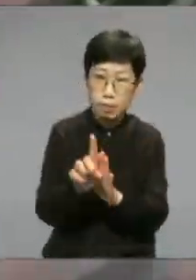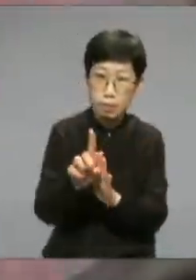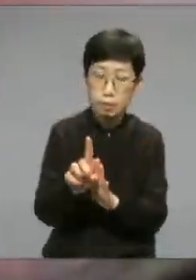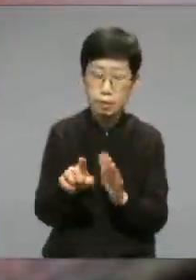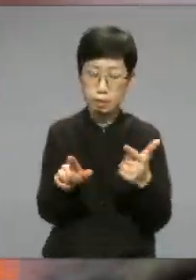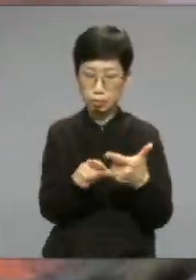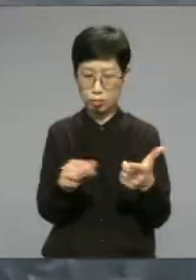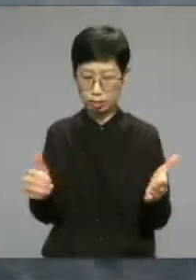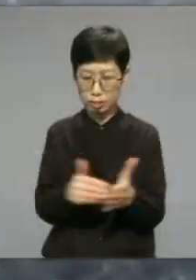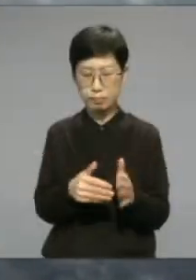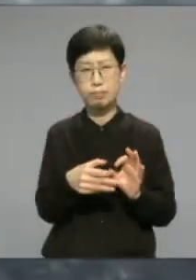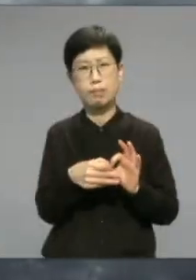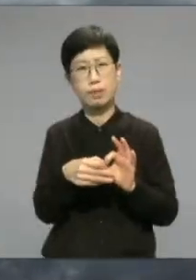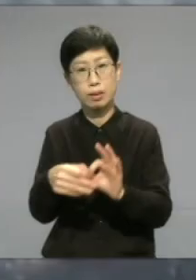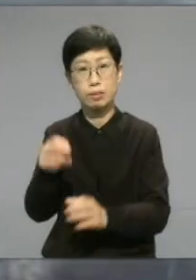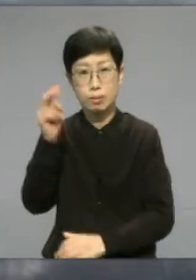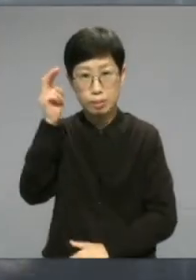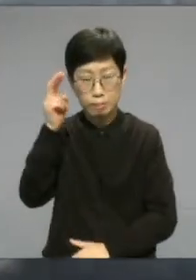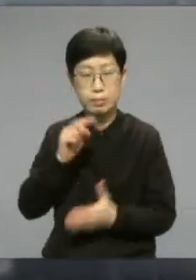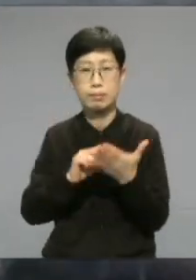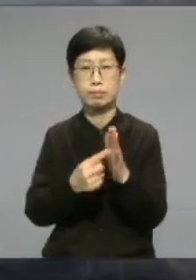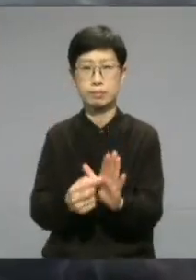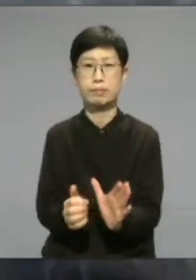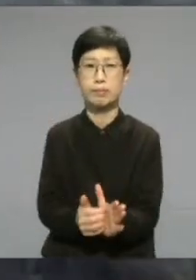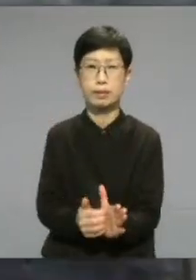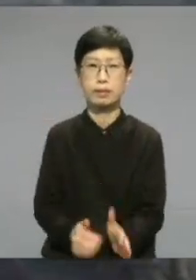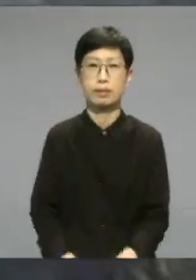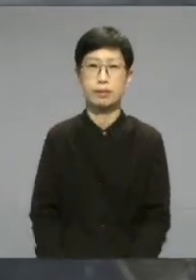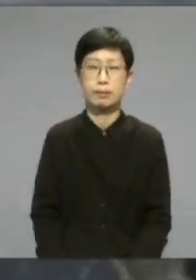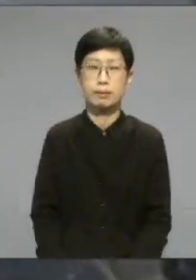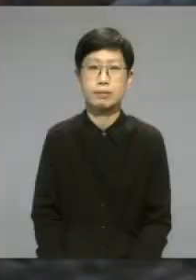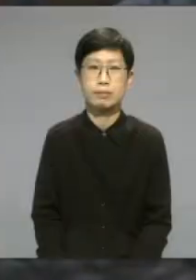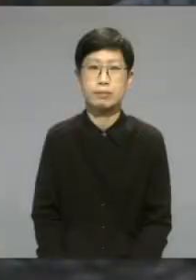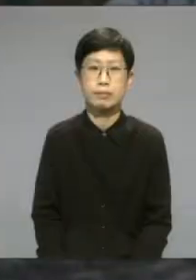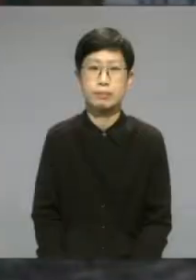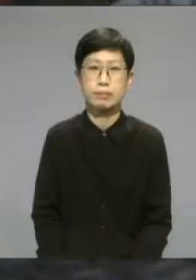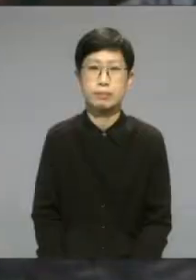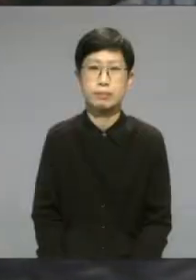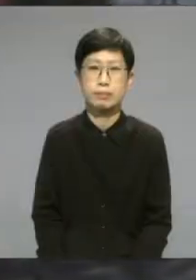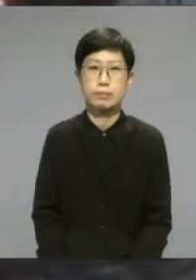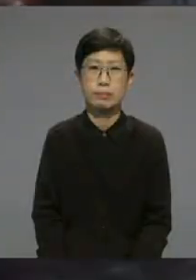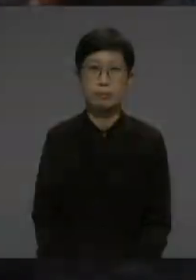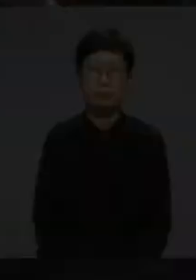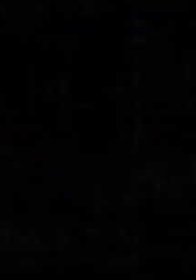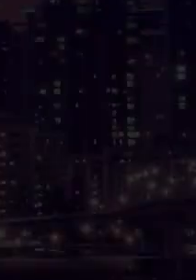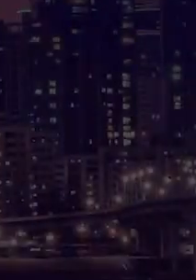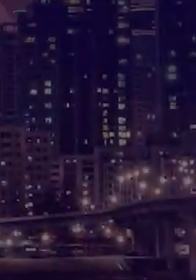6월까지 지속될 것으로 보인다고 경고했습니다. 월드뉴스 김준호입니다.